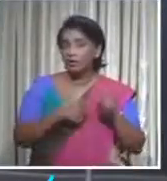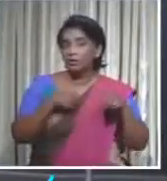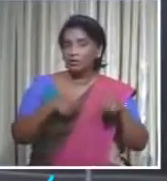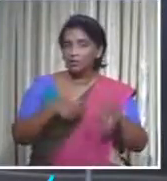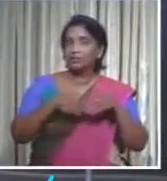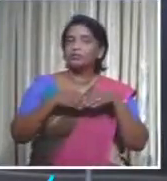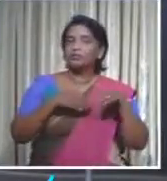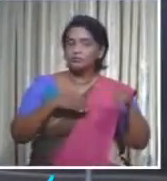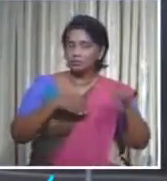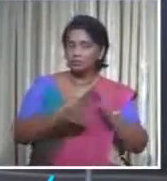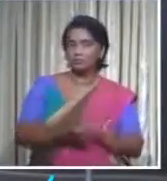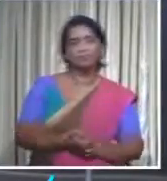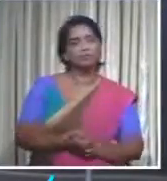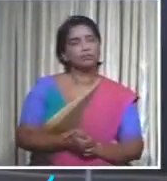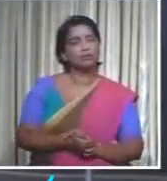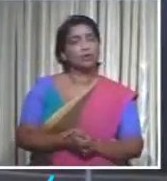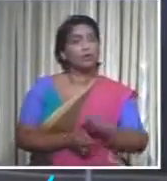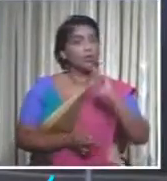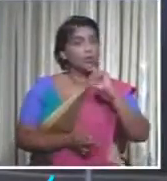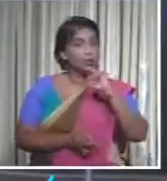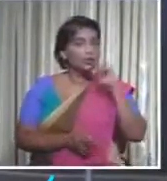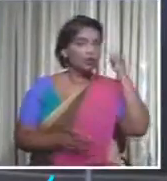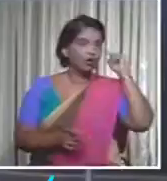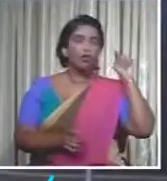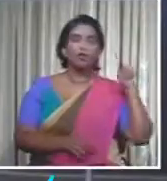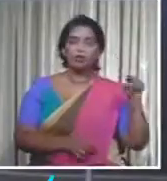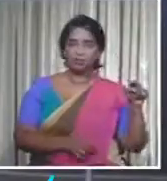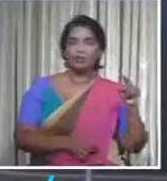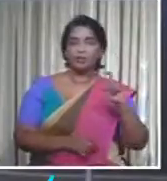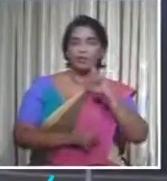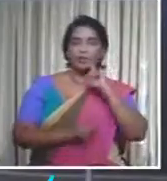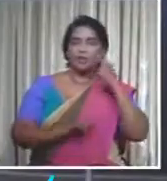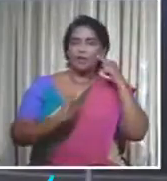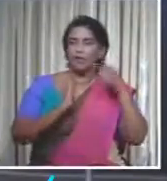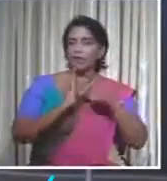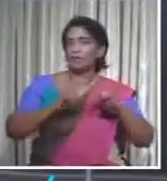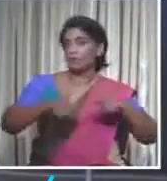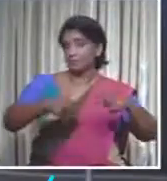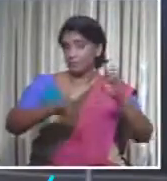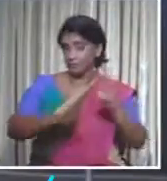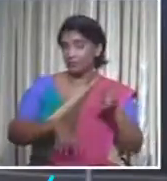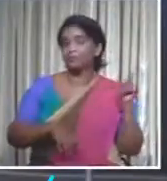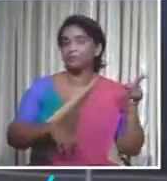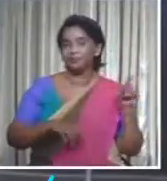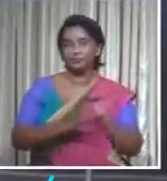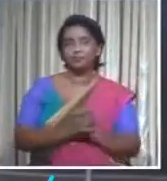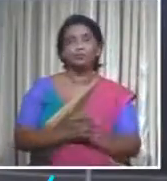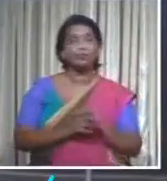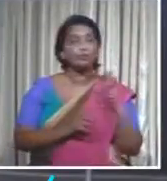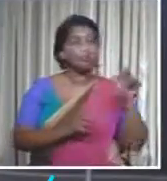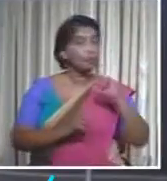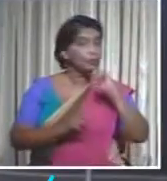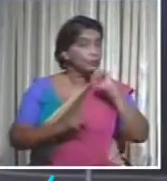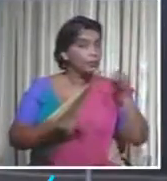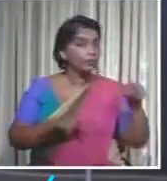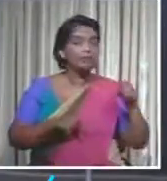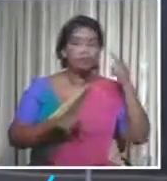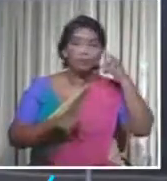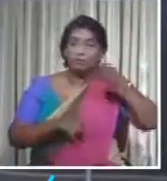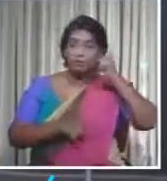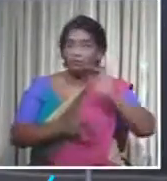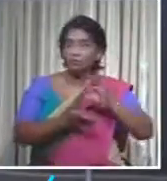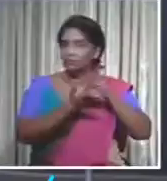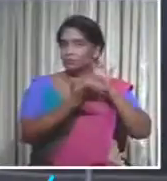විටත් අධිකරණයේ මේ පිළිමදව නඩු විභාගයක් පැවැත්වෙන බැවින් ඒ නඩු විභාගයේ තීන්දුව